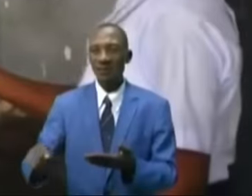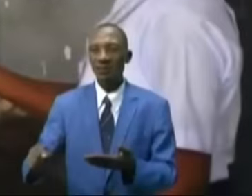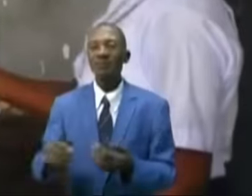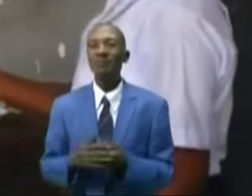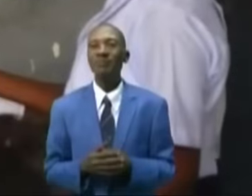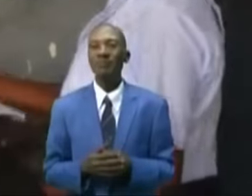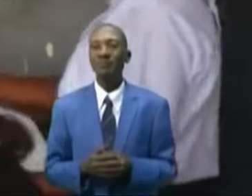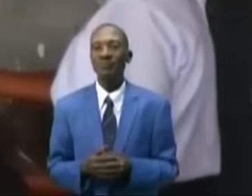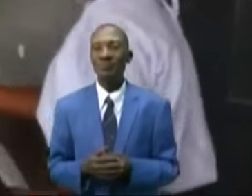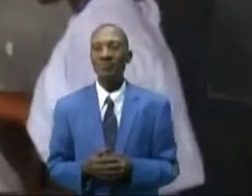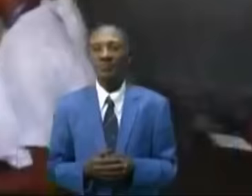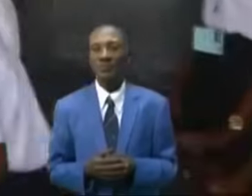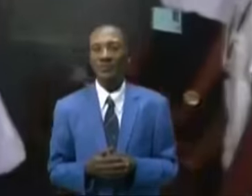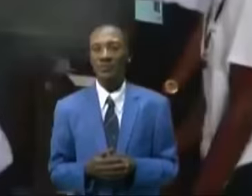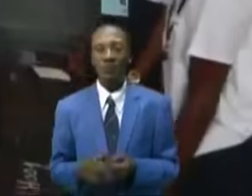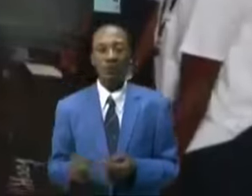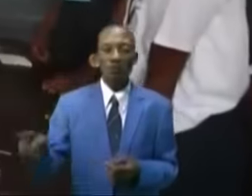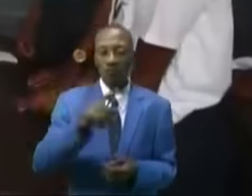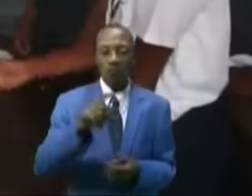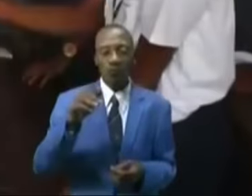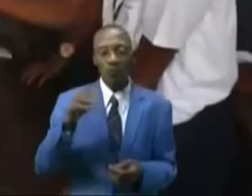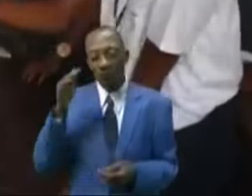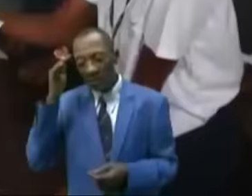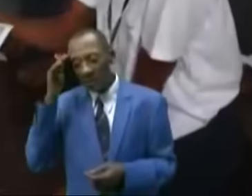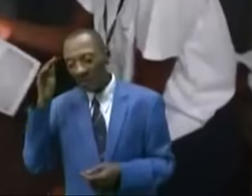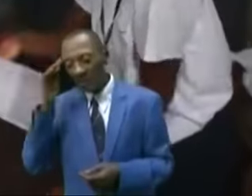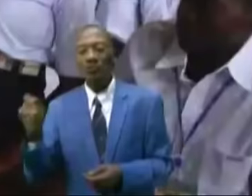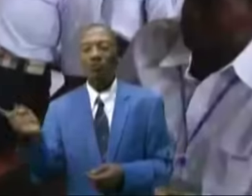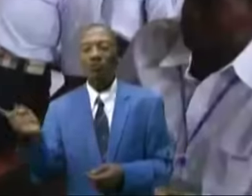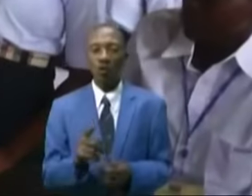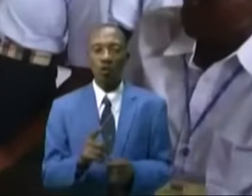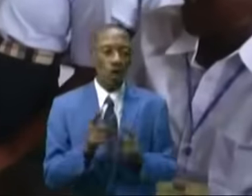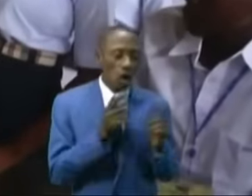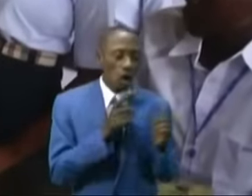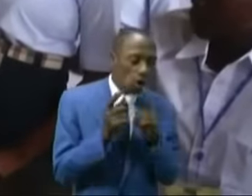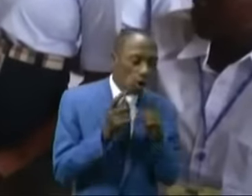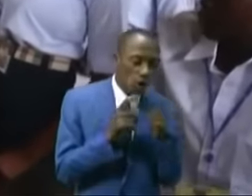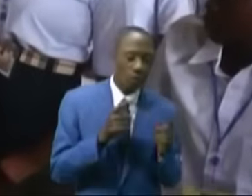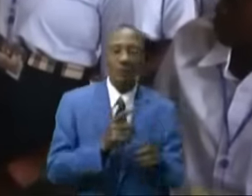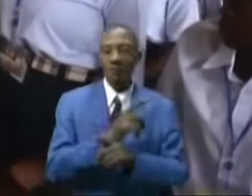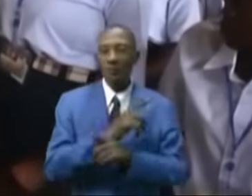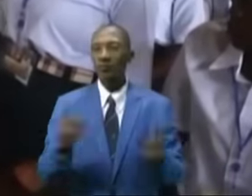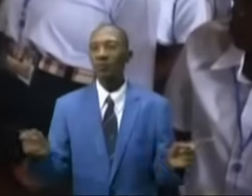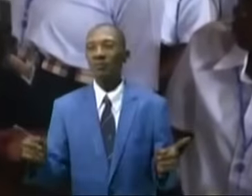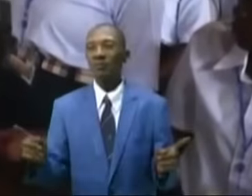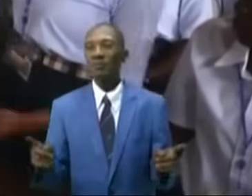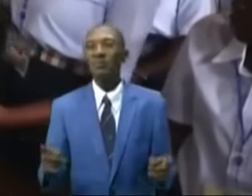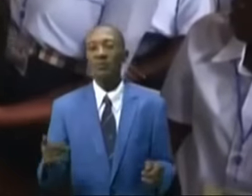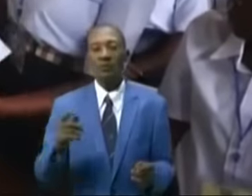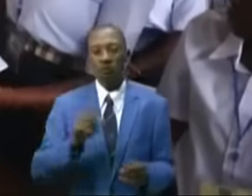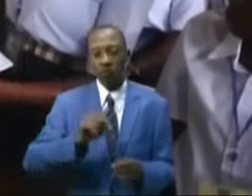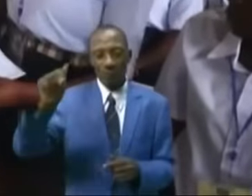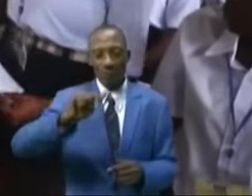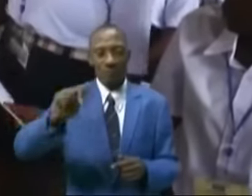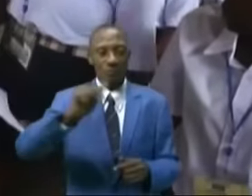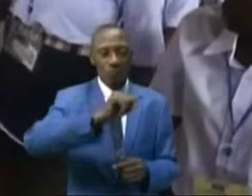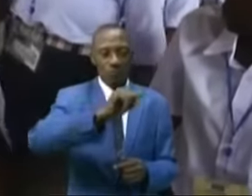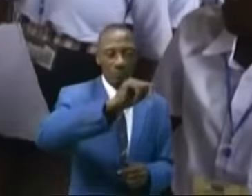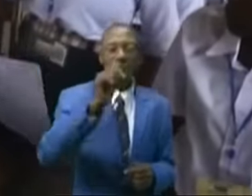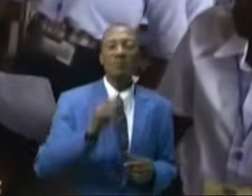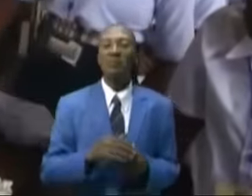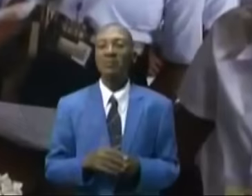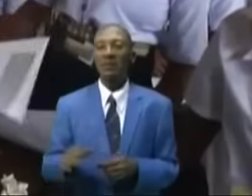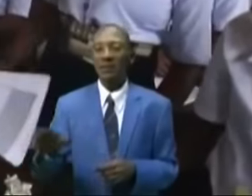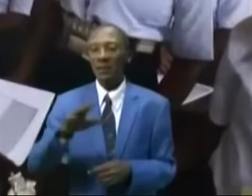départir de la tricherie et de la discipline, car la relève du pays attend de vous